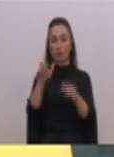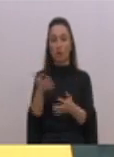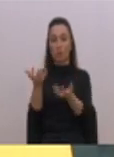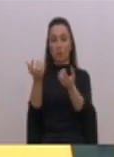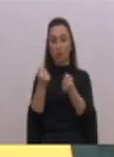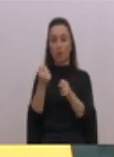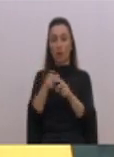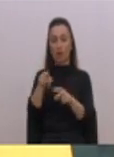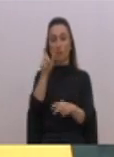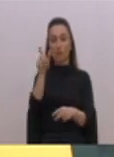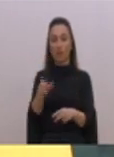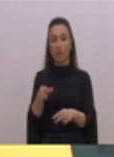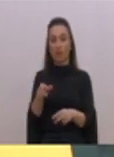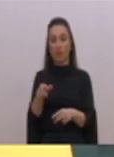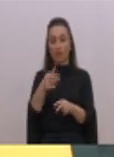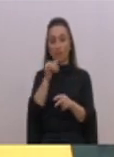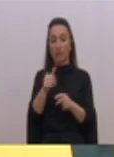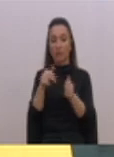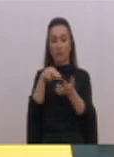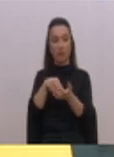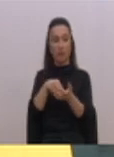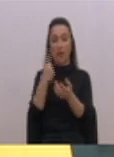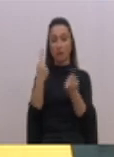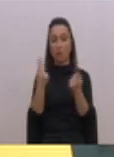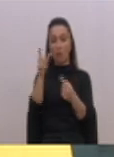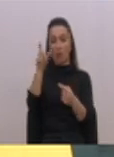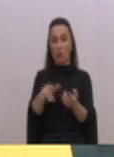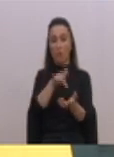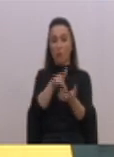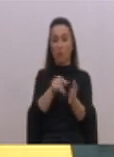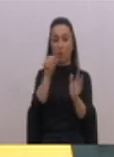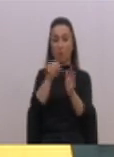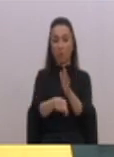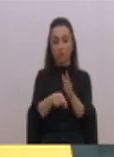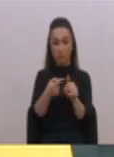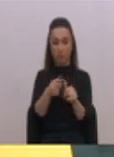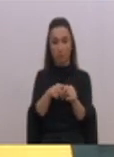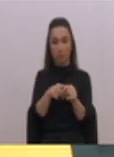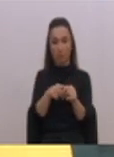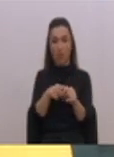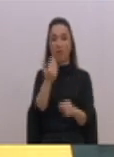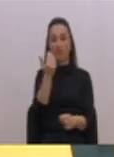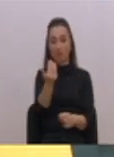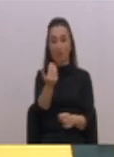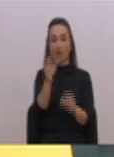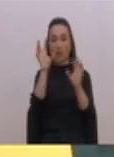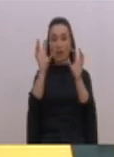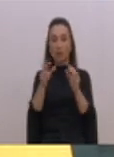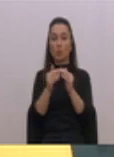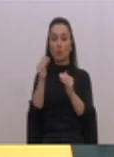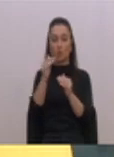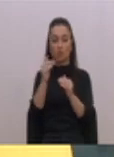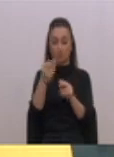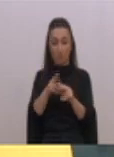გამოტანილიო, ეს ადამიანი ვერტიკალში იდგა ერთი უბრალო მოქალაქის ყოლობის ჩასაფარცხად. თქვენი კანონის უზენაესობა